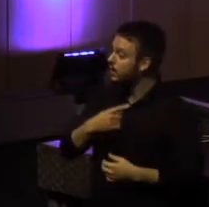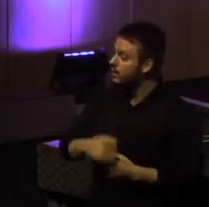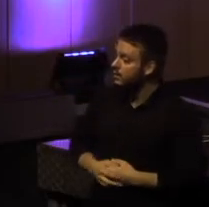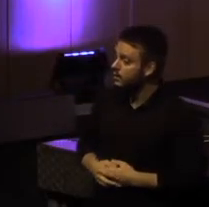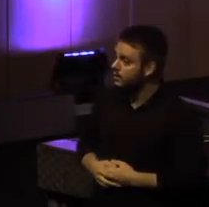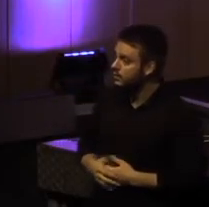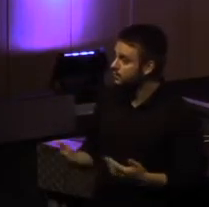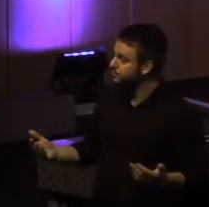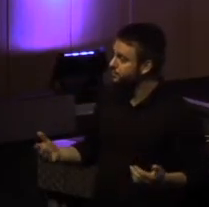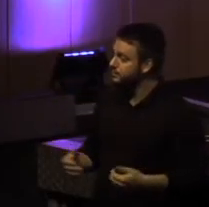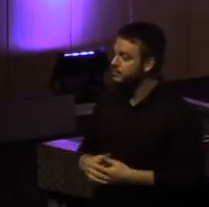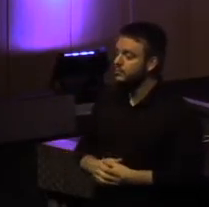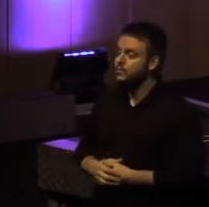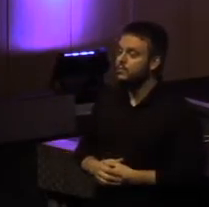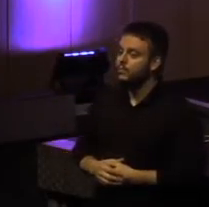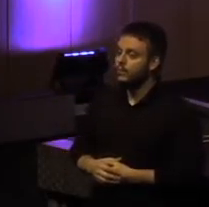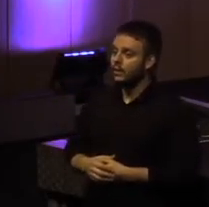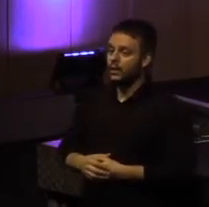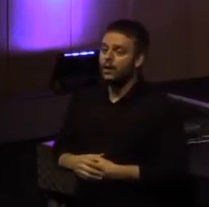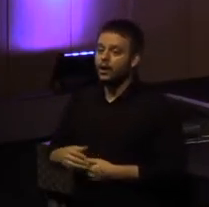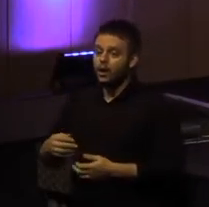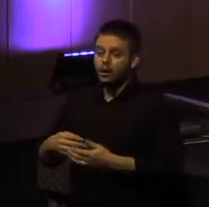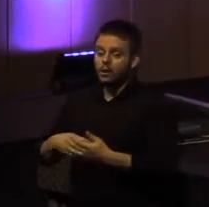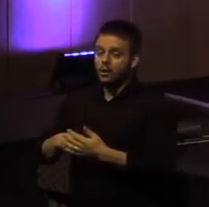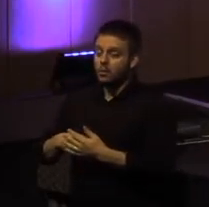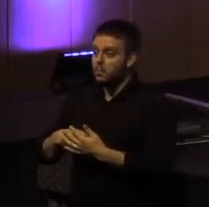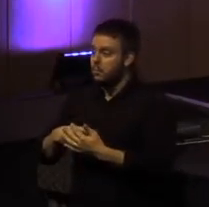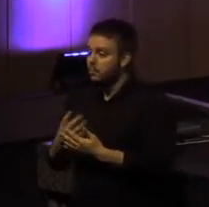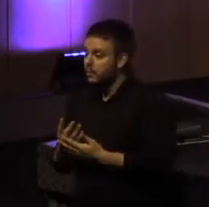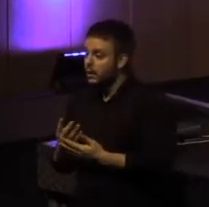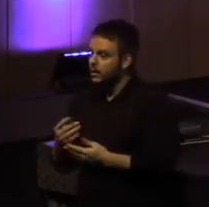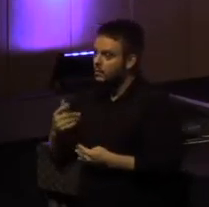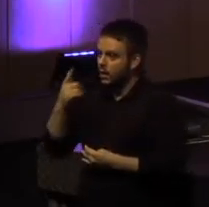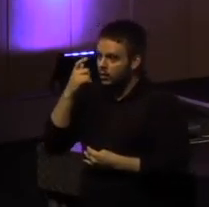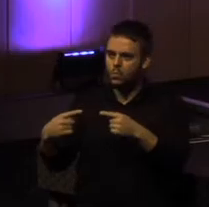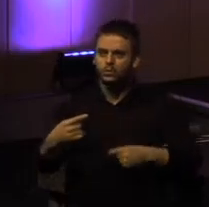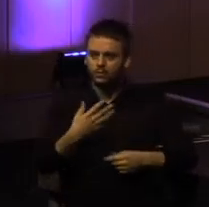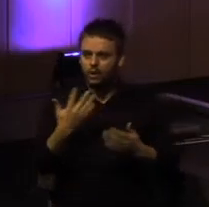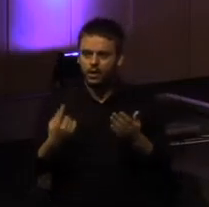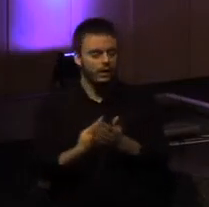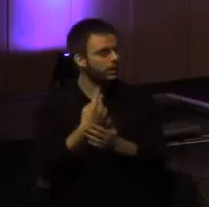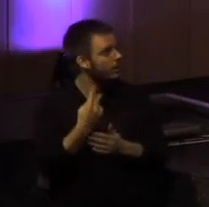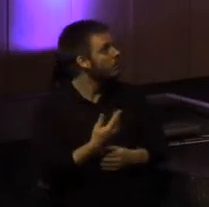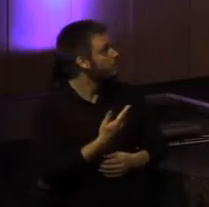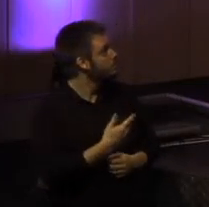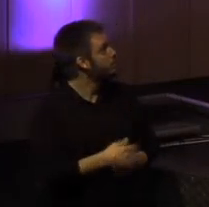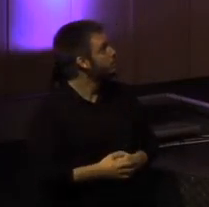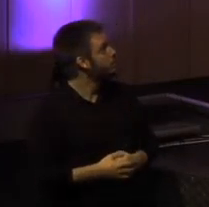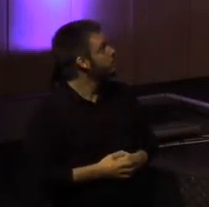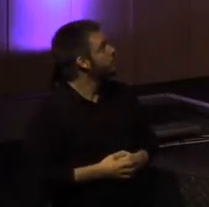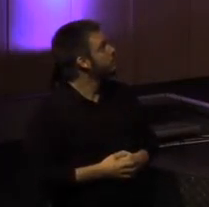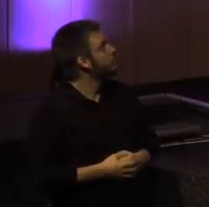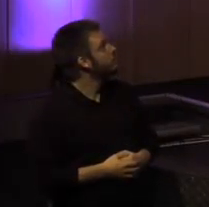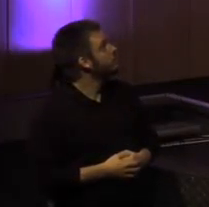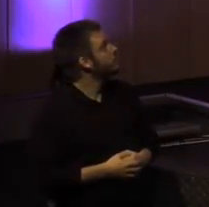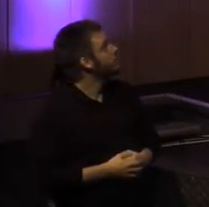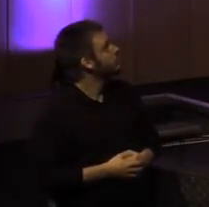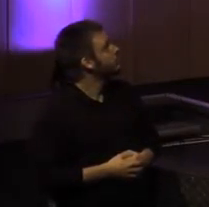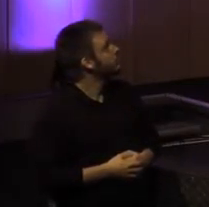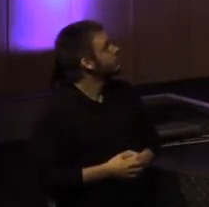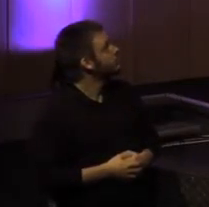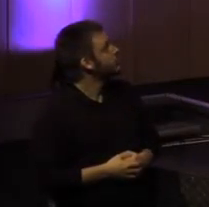Vi hämtar många av våra förebilder i USA, i kampen i USA, från medborgarrättsrörelsen till idag.